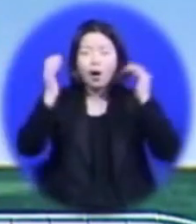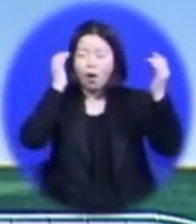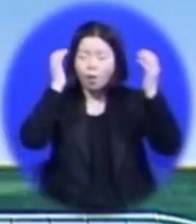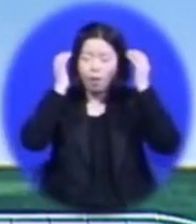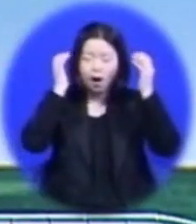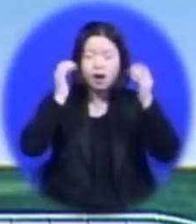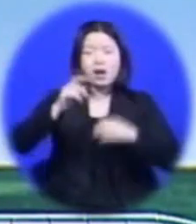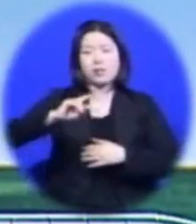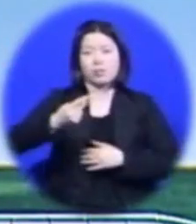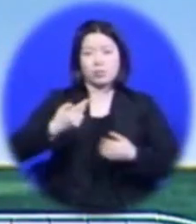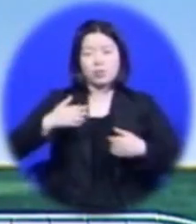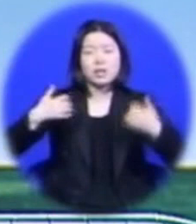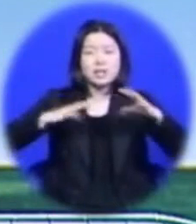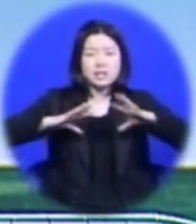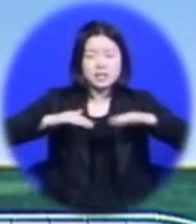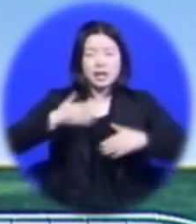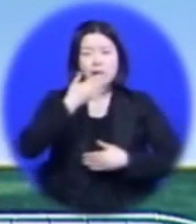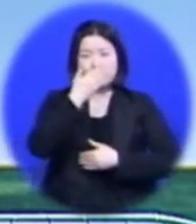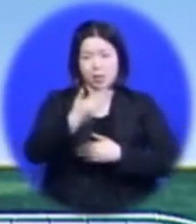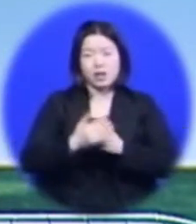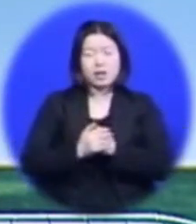환난도 자랑하는 겁니다.